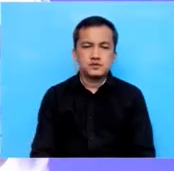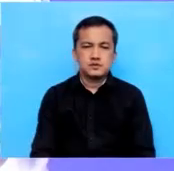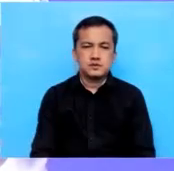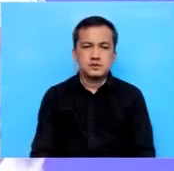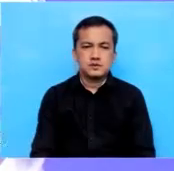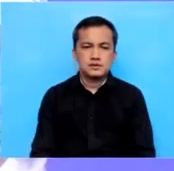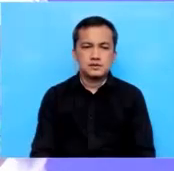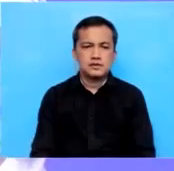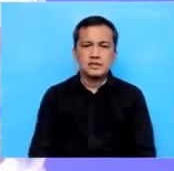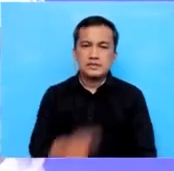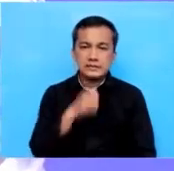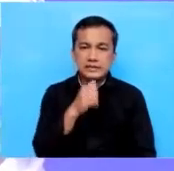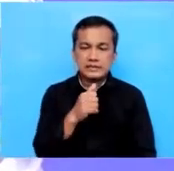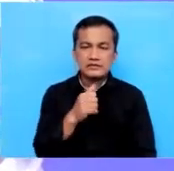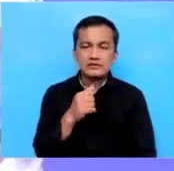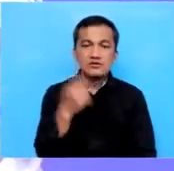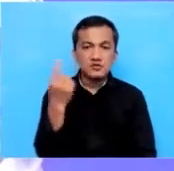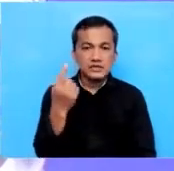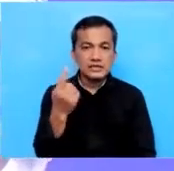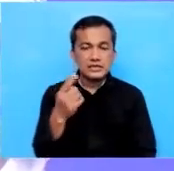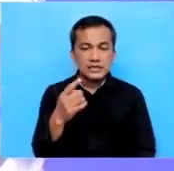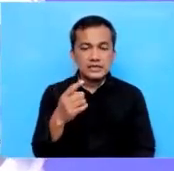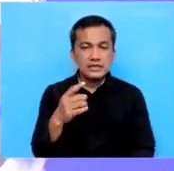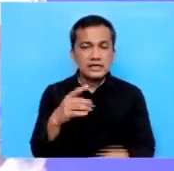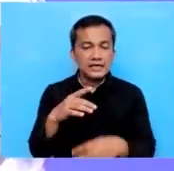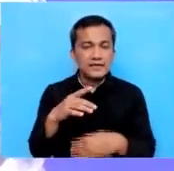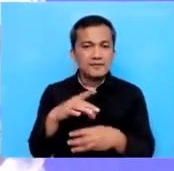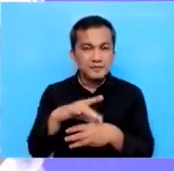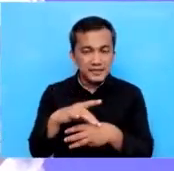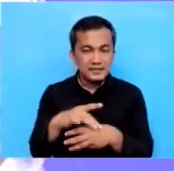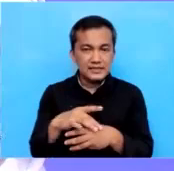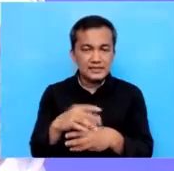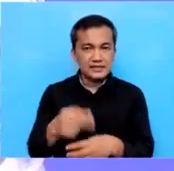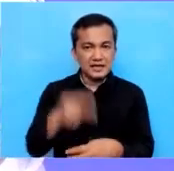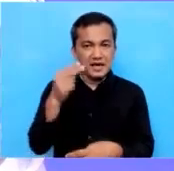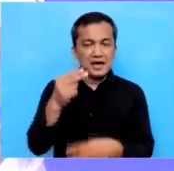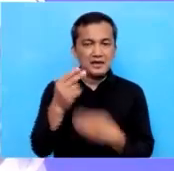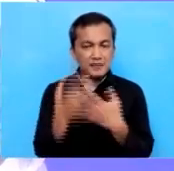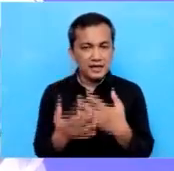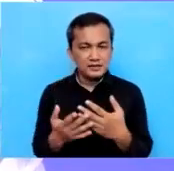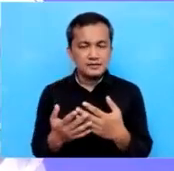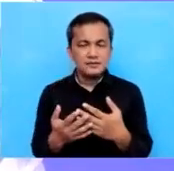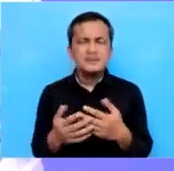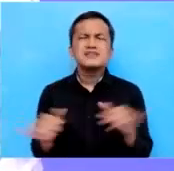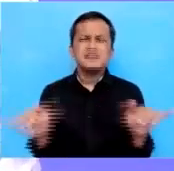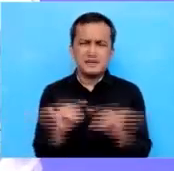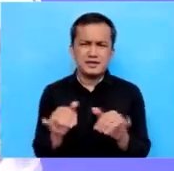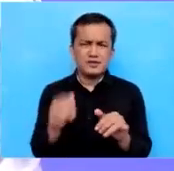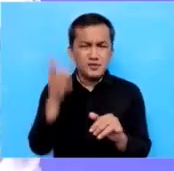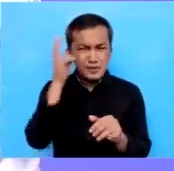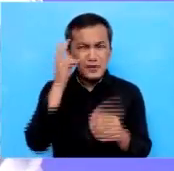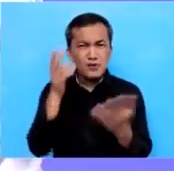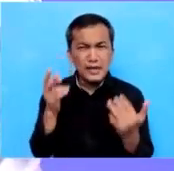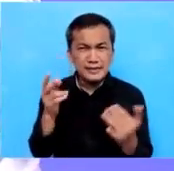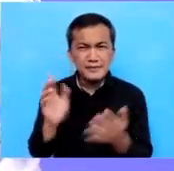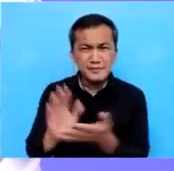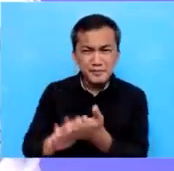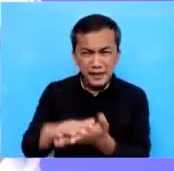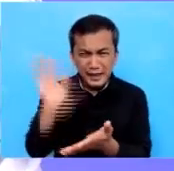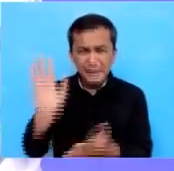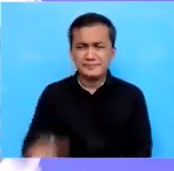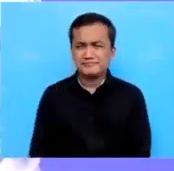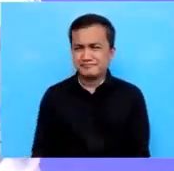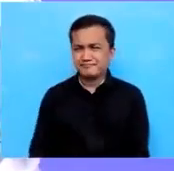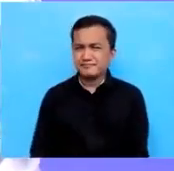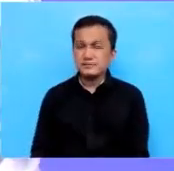na lang karne ang nakaka-high blood, kundi pati gulay dahil po sa sobrang mahal nito ngayon. Wala ring ligtas sa